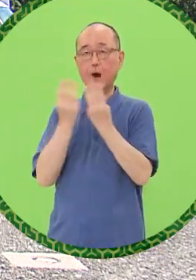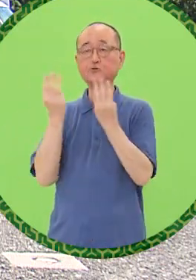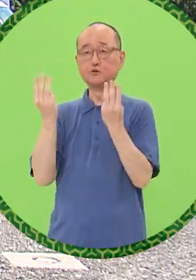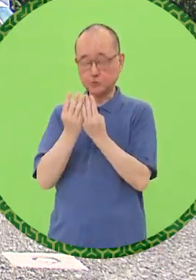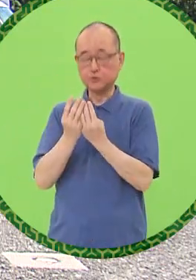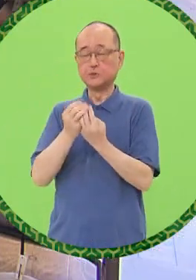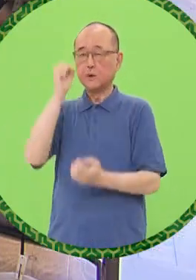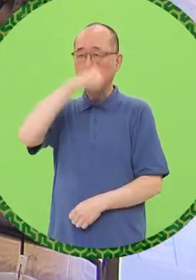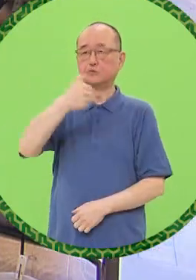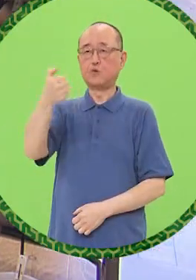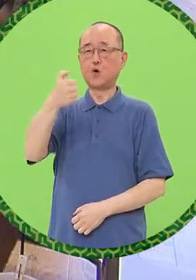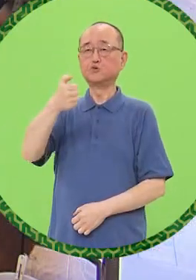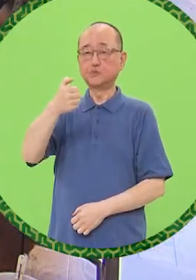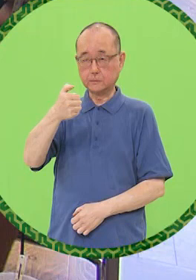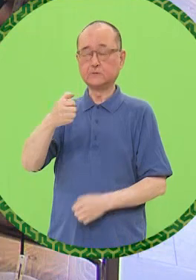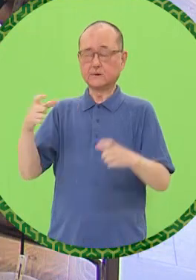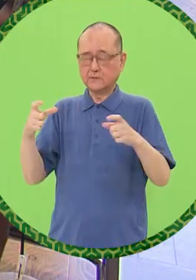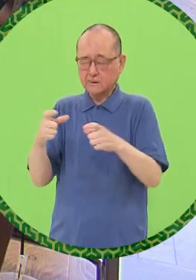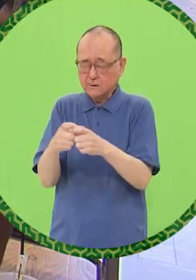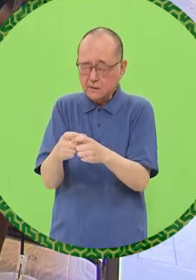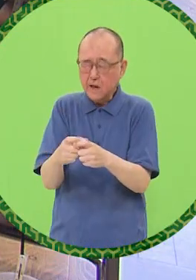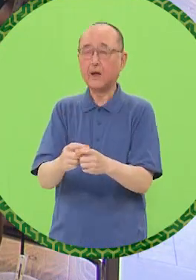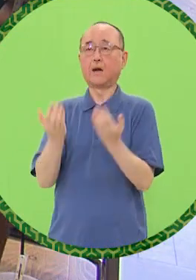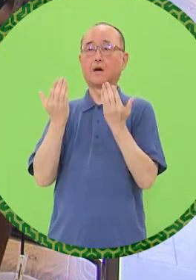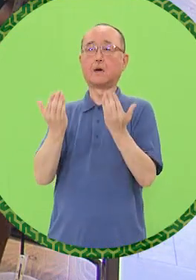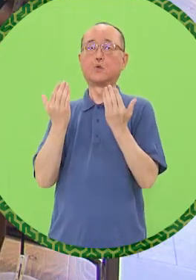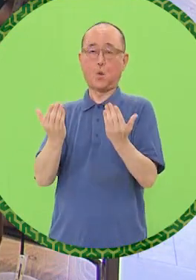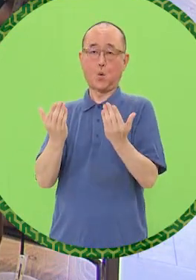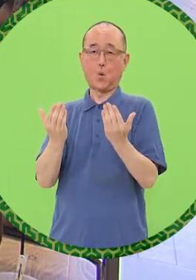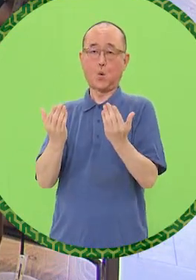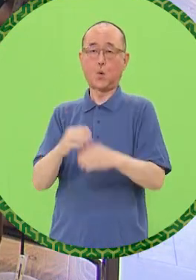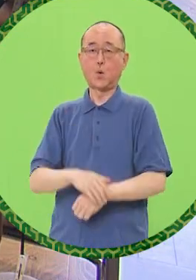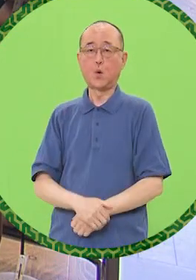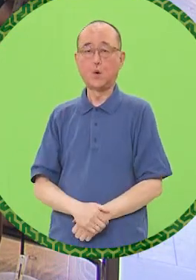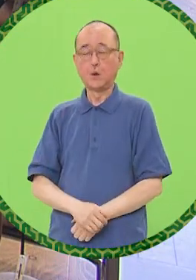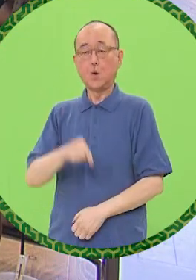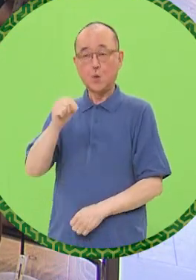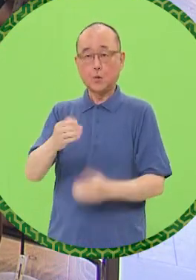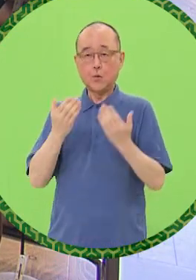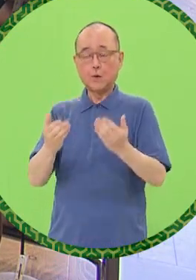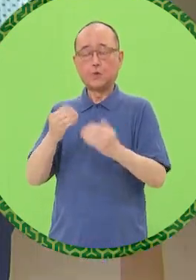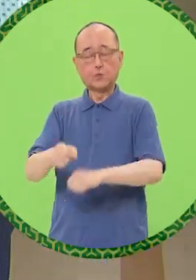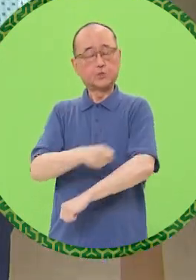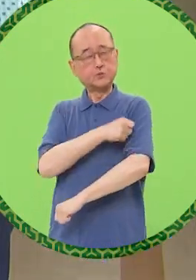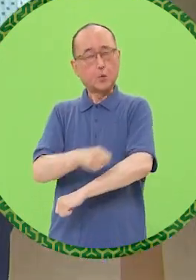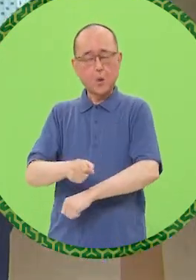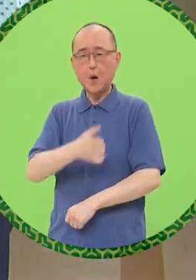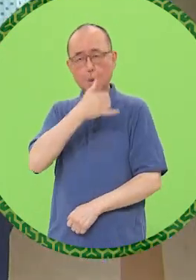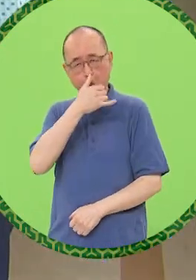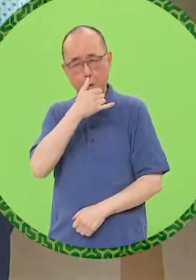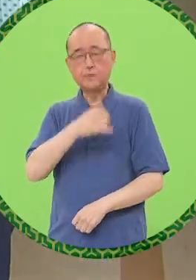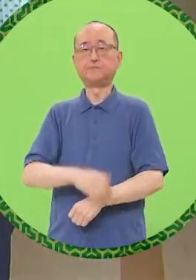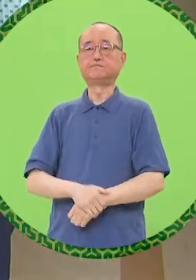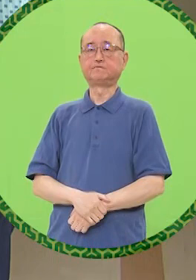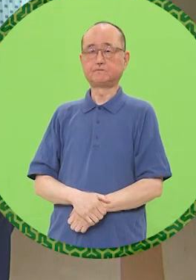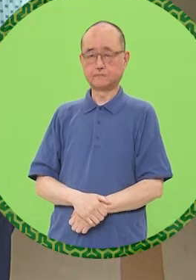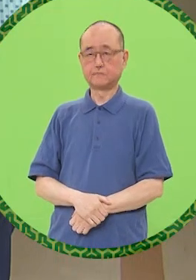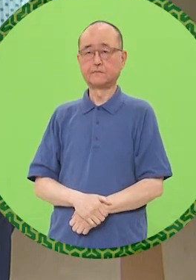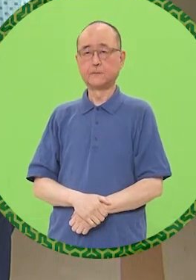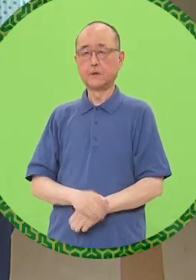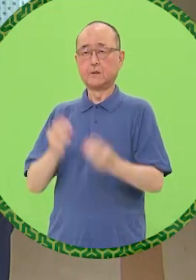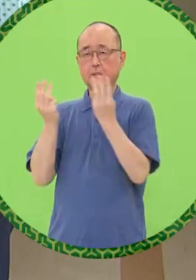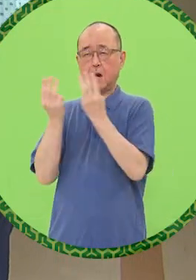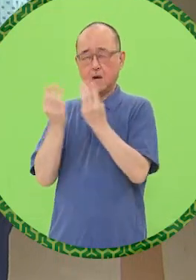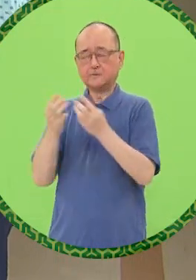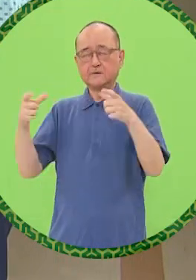賀小学校。全校生徒がおよそ50人の小さな学校じゃ。 この学校の特徴は何です